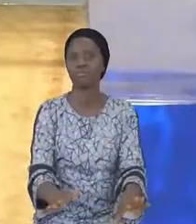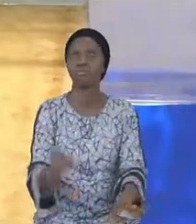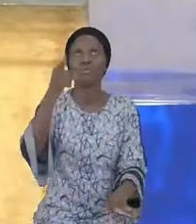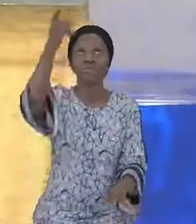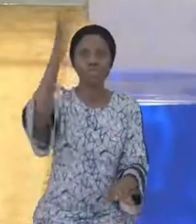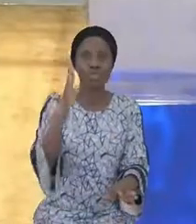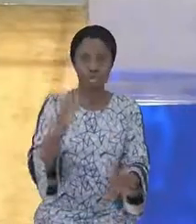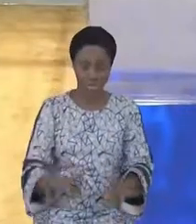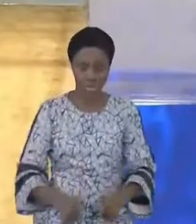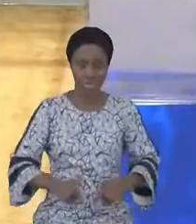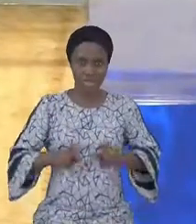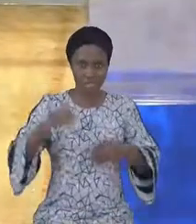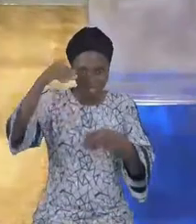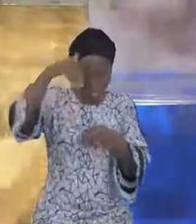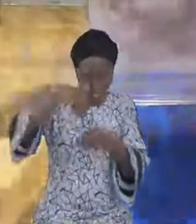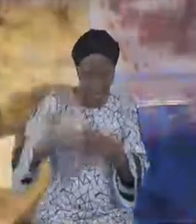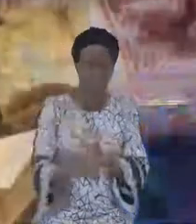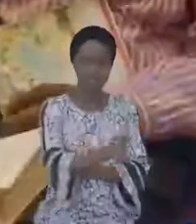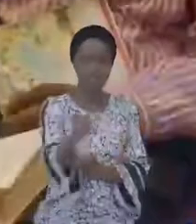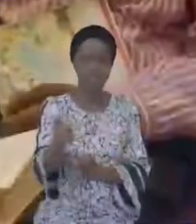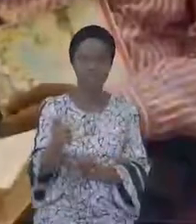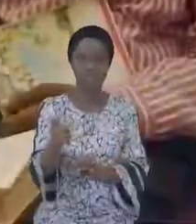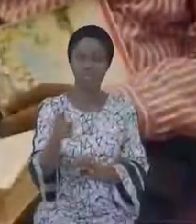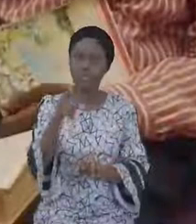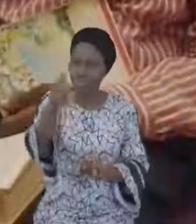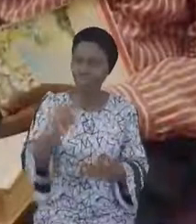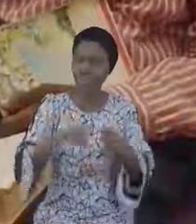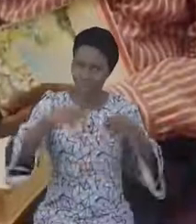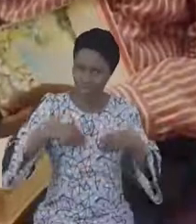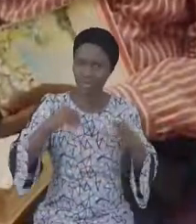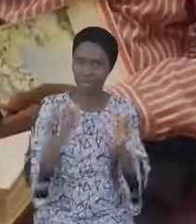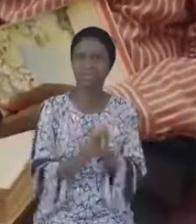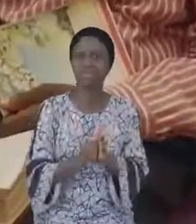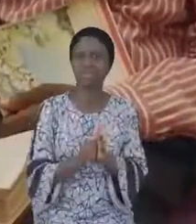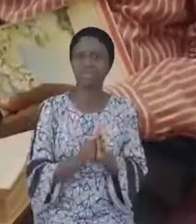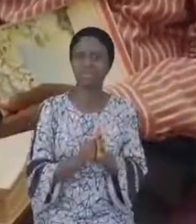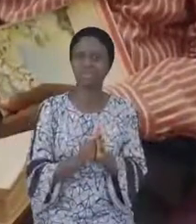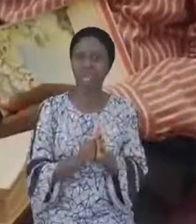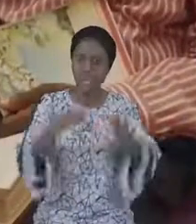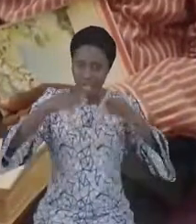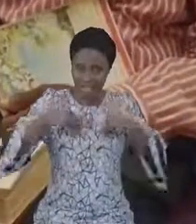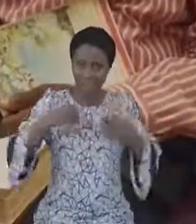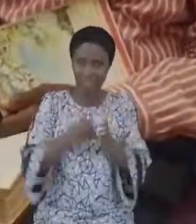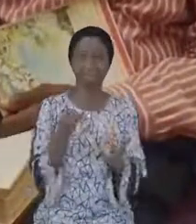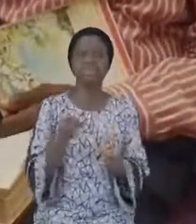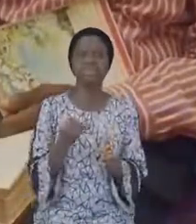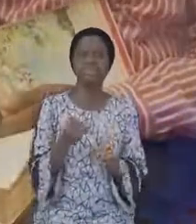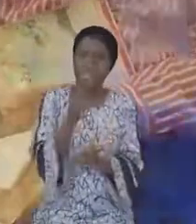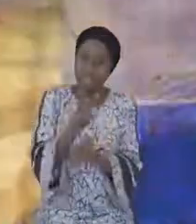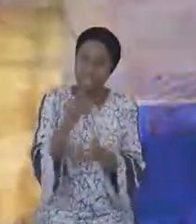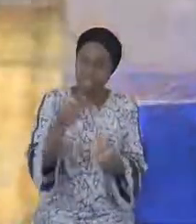prosterné. Il était tombé devant l'arche. Dieu vient dedans de toi. Accepte-le.